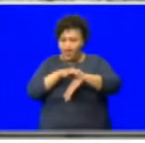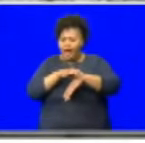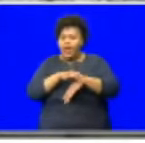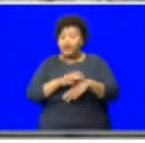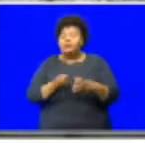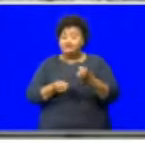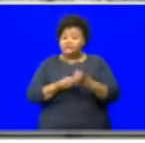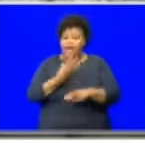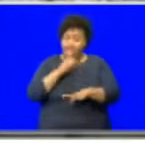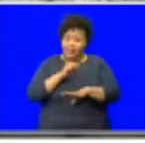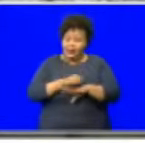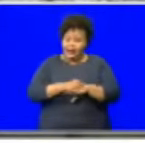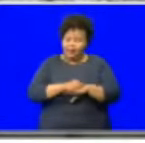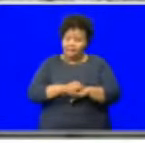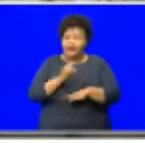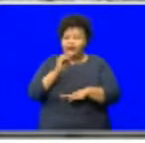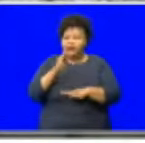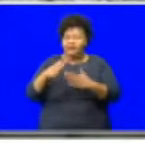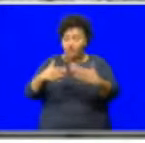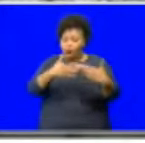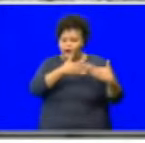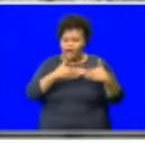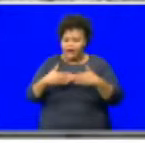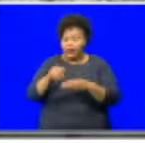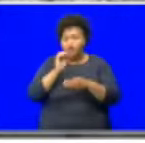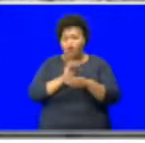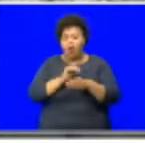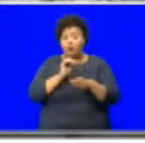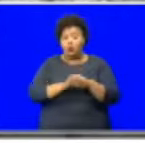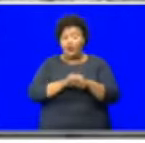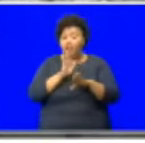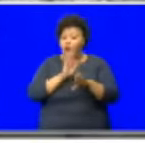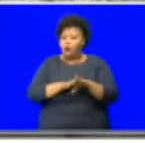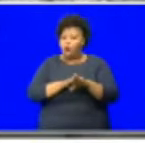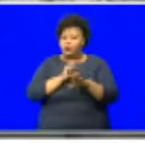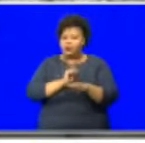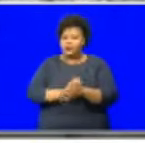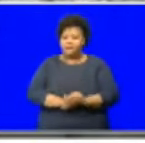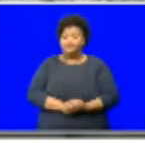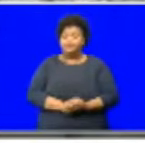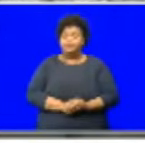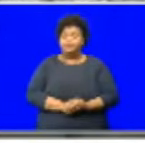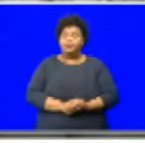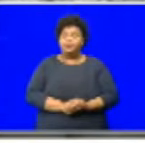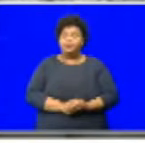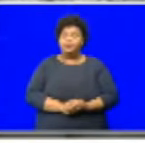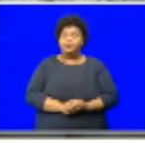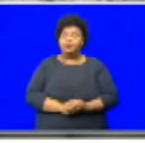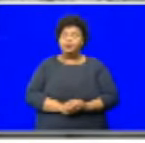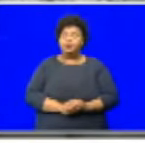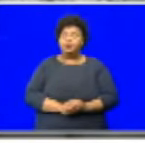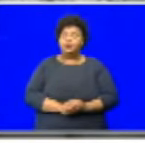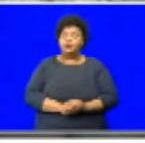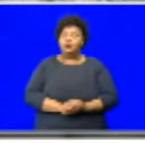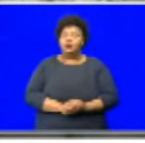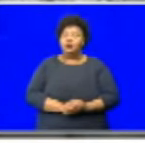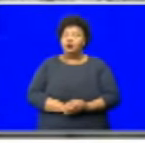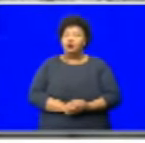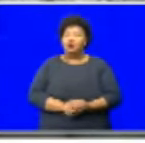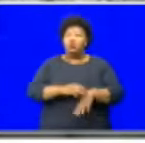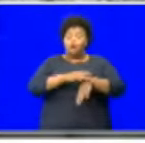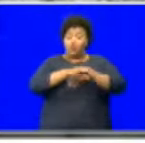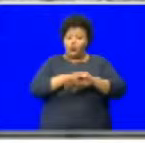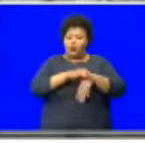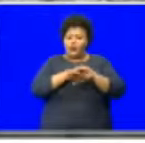letingakalapheki ikakhulukati luhlobo lokuhlukubeta lwesilibita ngokuthi i-emotional abuse noma kuhlukubeteka